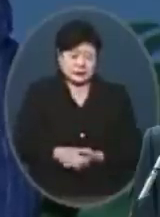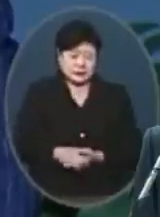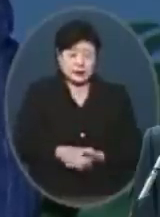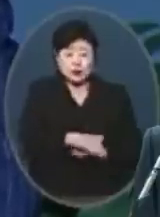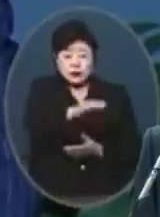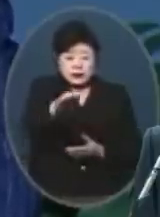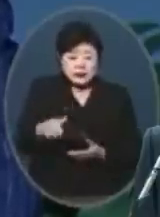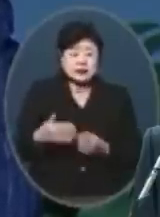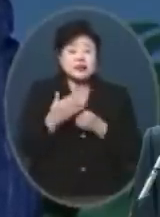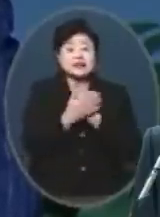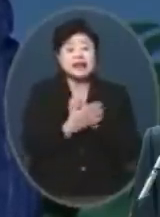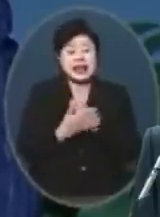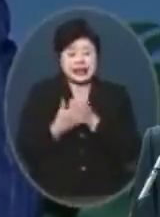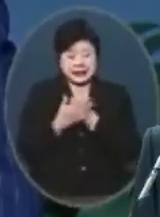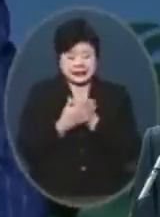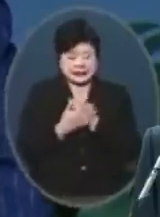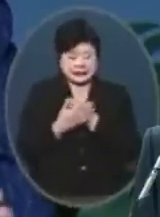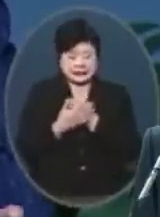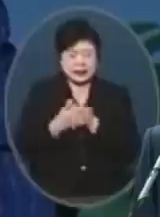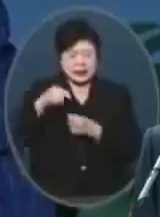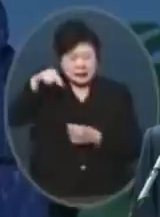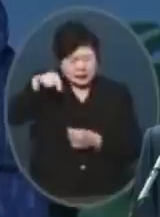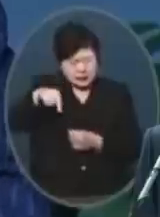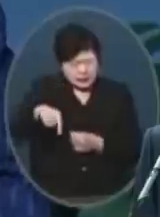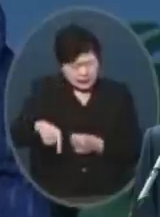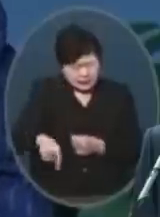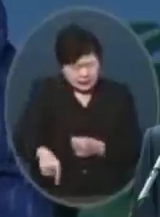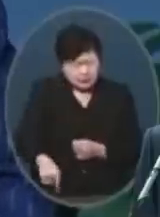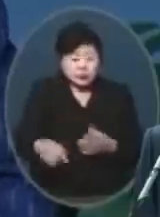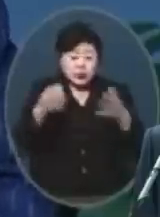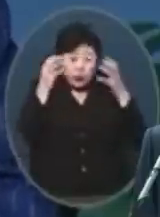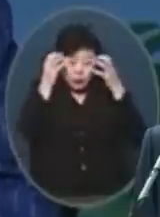우리 은혜라는 것은 깊은 고통에서